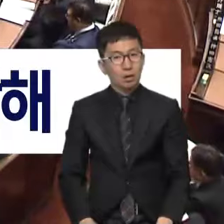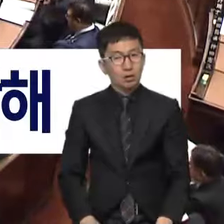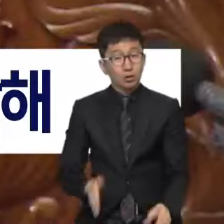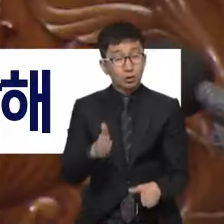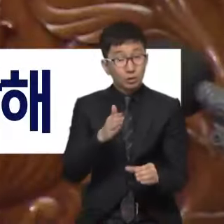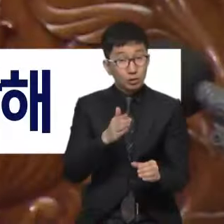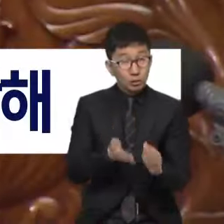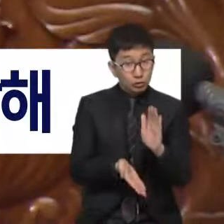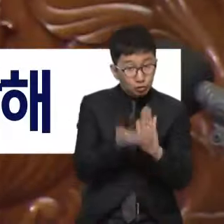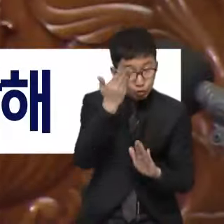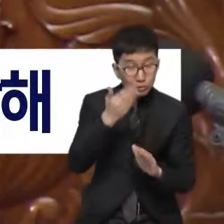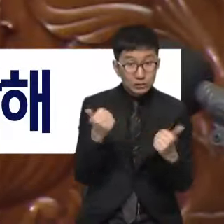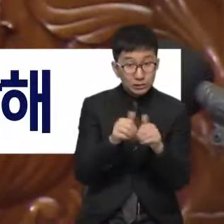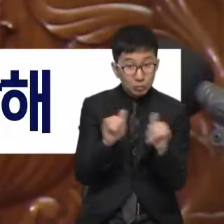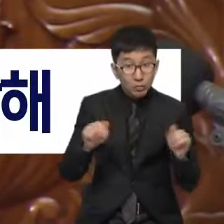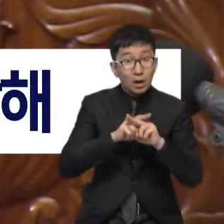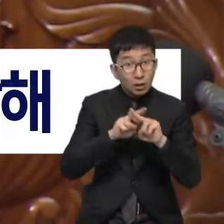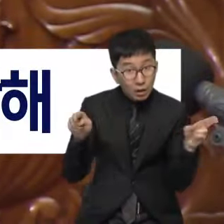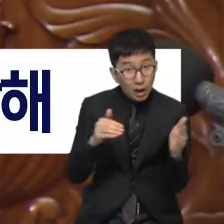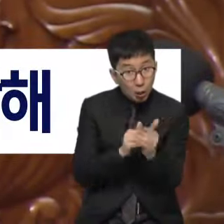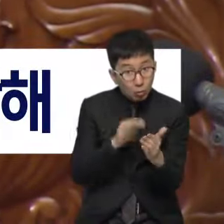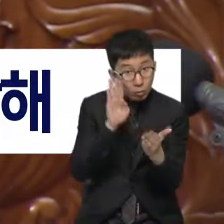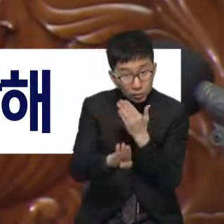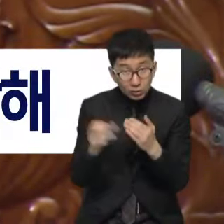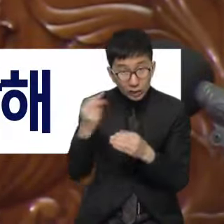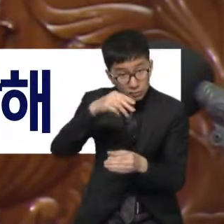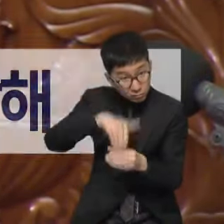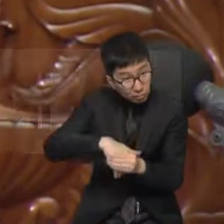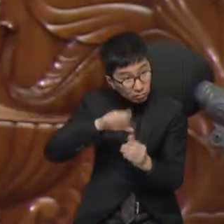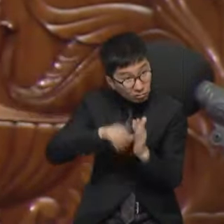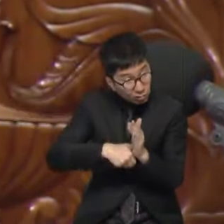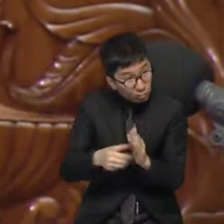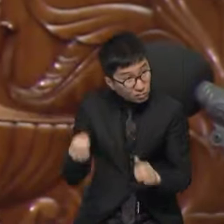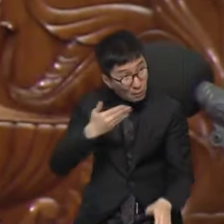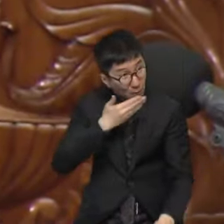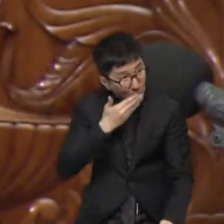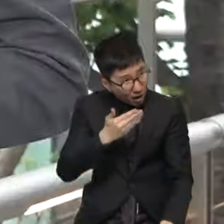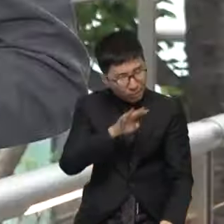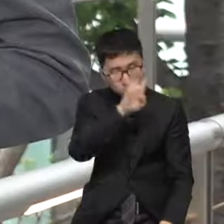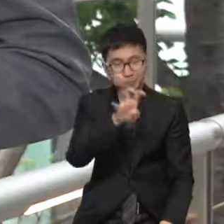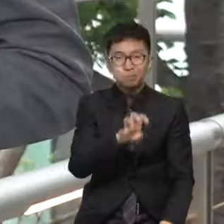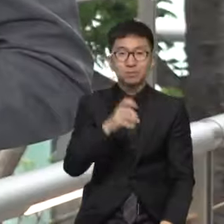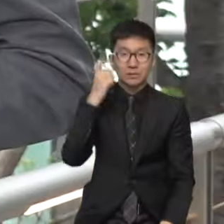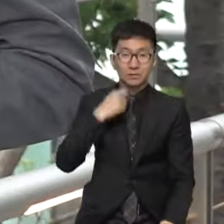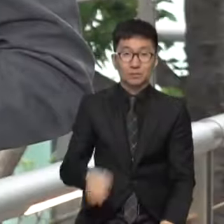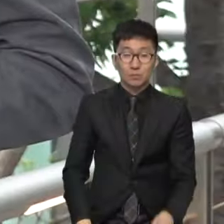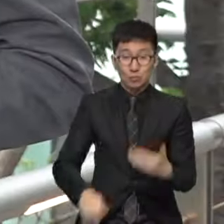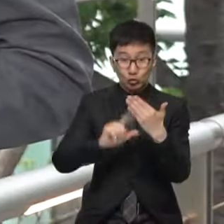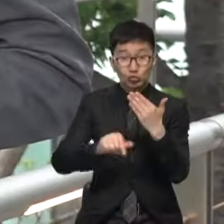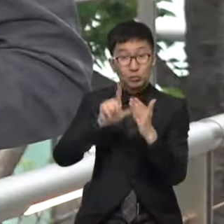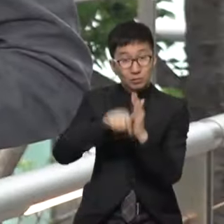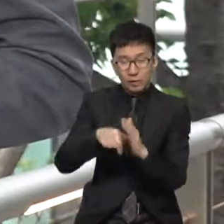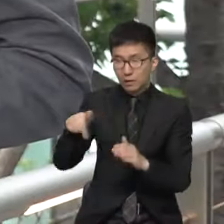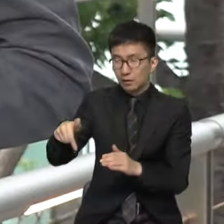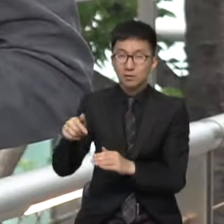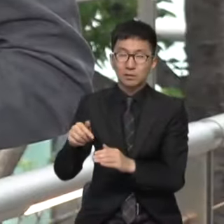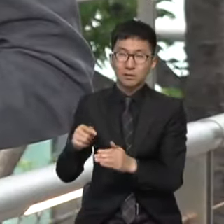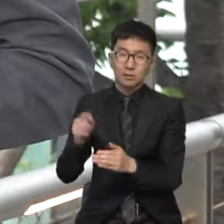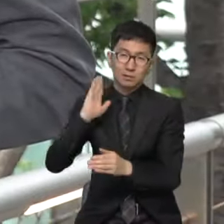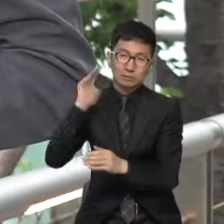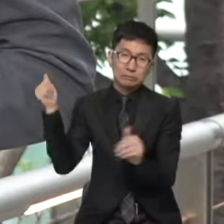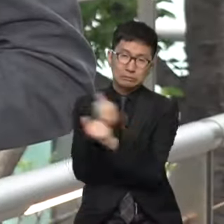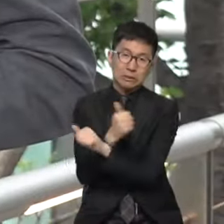해산하고 다시 선거를 치러도 승리를 장담할 수 없는 상황입니다. 9월 총재 선거에서 기시다 간판을 바꾸고